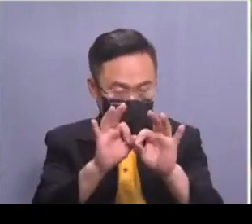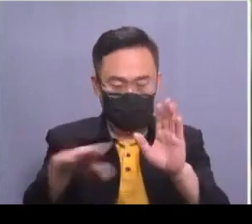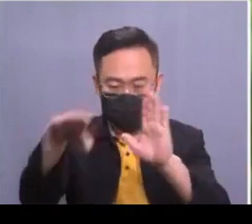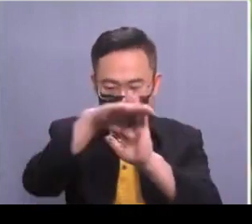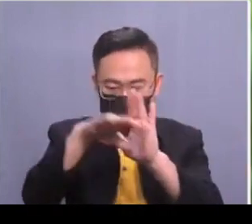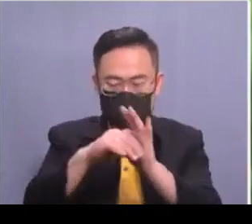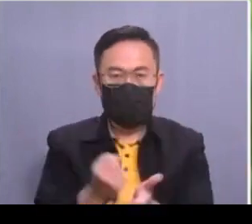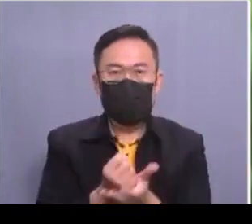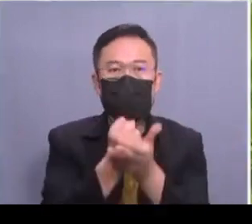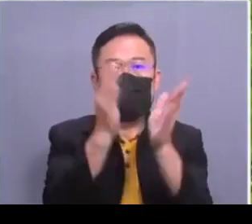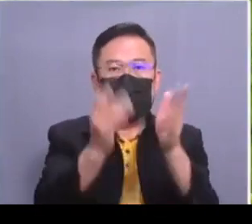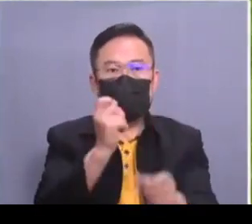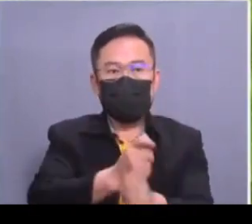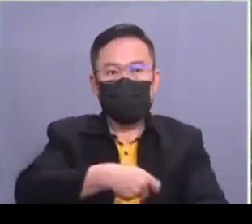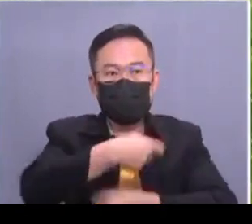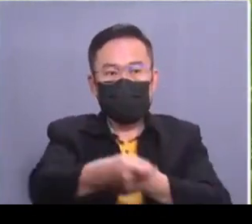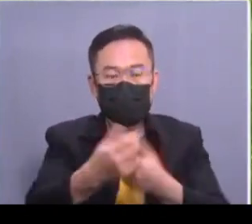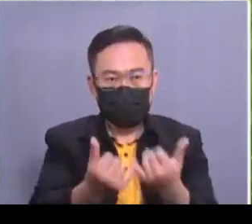กษตรกรได้อย่างมากค่ะ